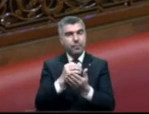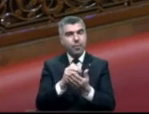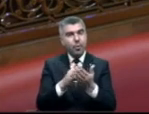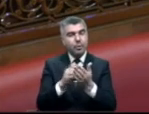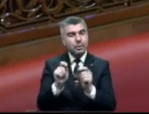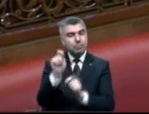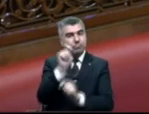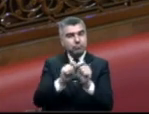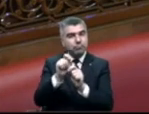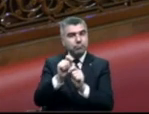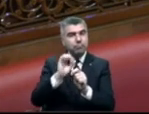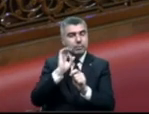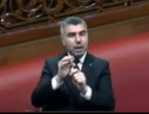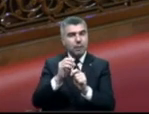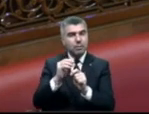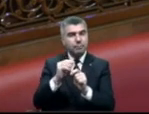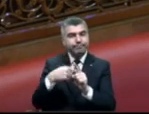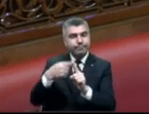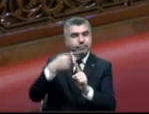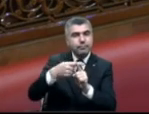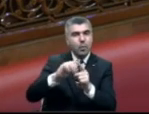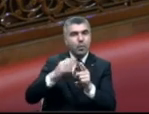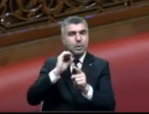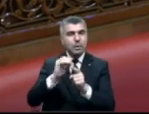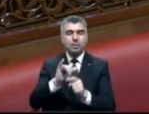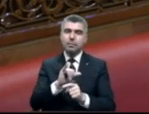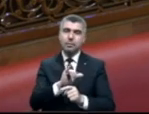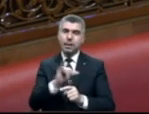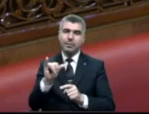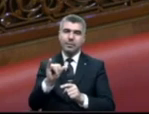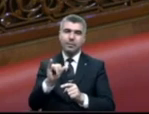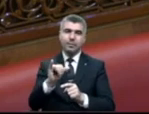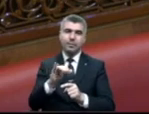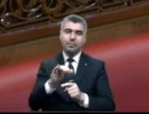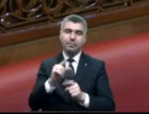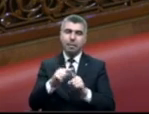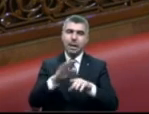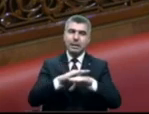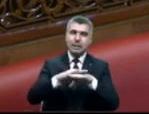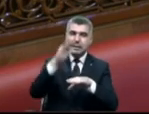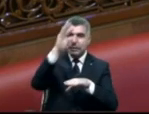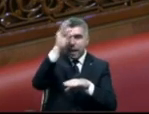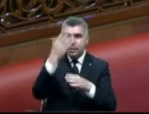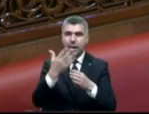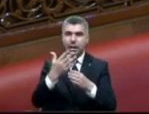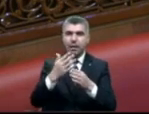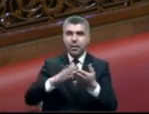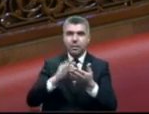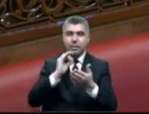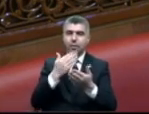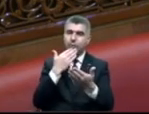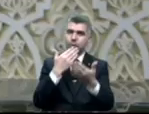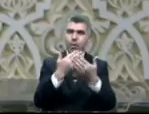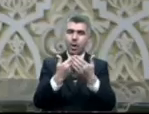له علاقة بالمزايدات، ولا لا يجب أن يستعمل المزايدات السياسية أو لا التقنية.